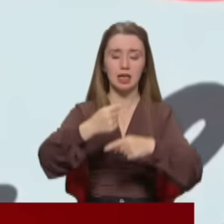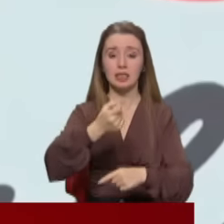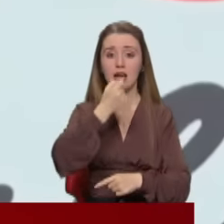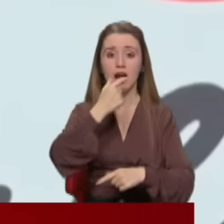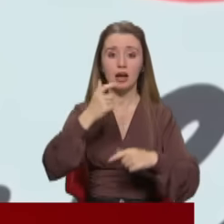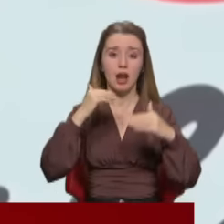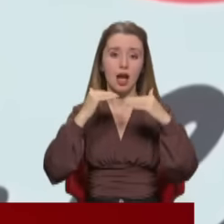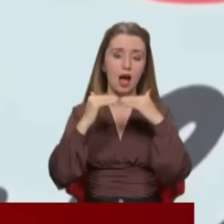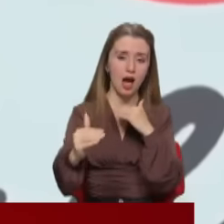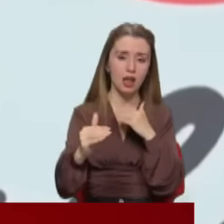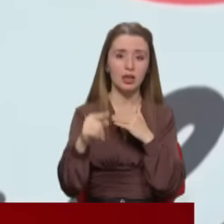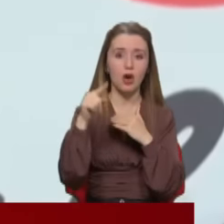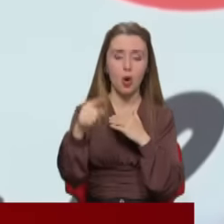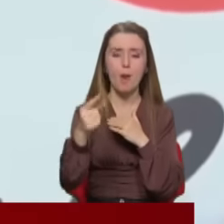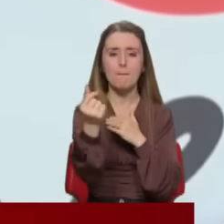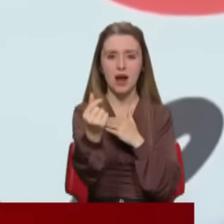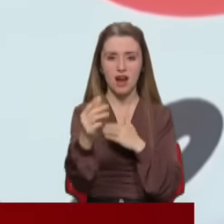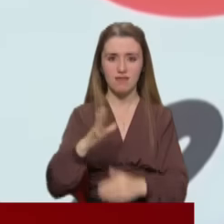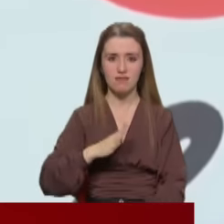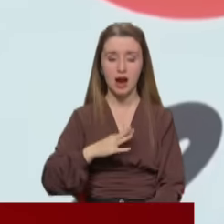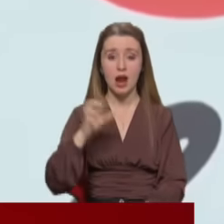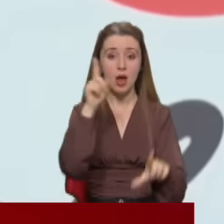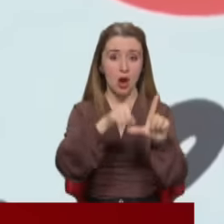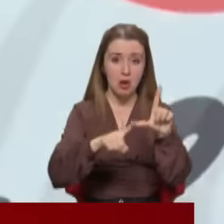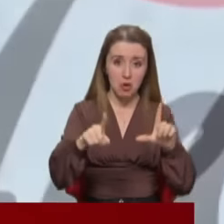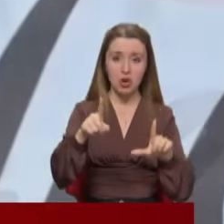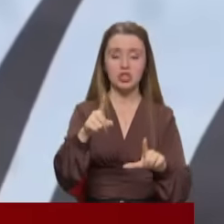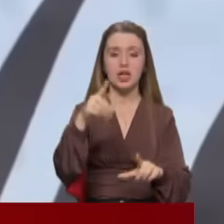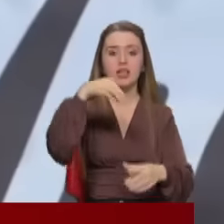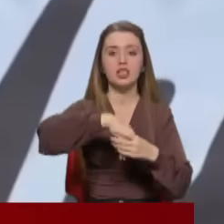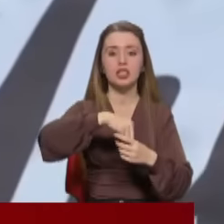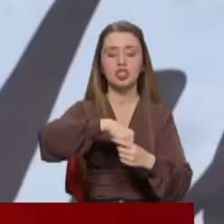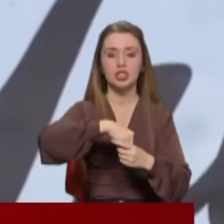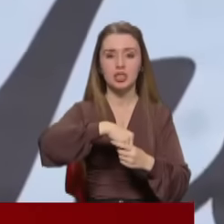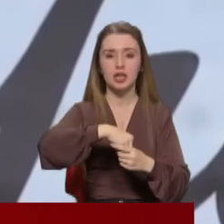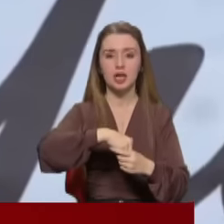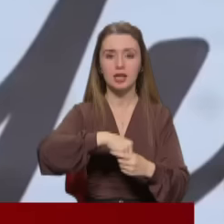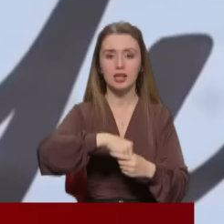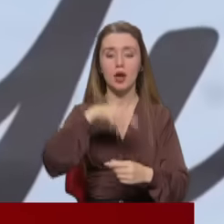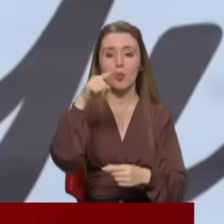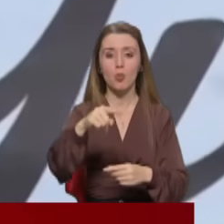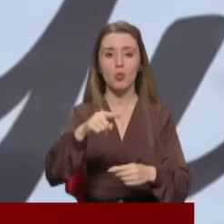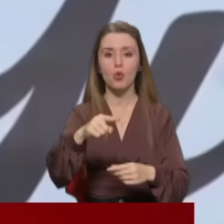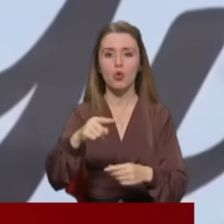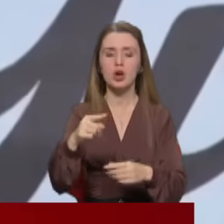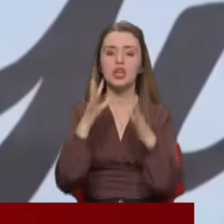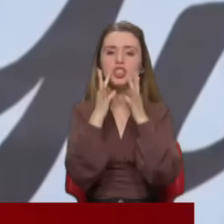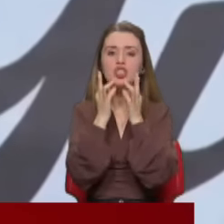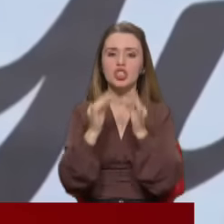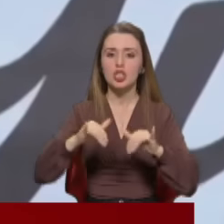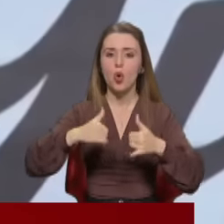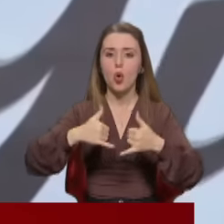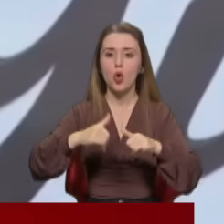halkının tertemiz parasını proje yapıyoruz diye Çin malı oyuncaklarına, plastiklerine yatırıp